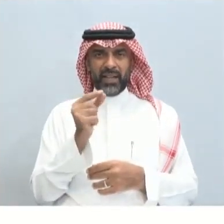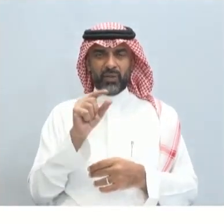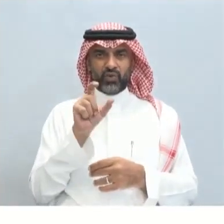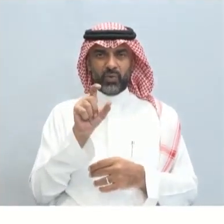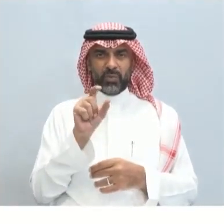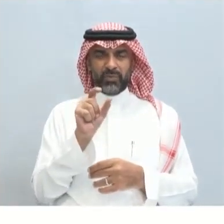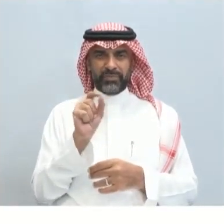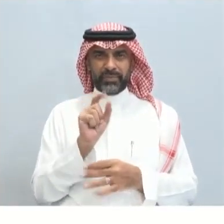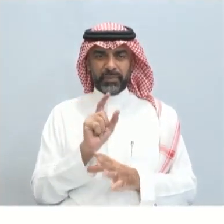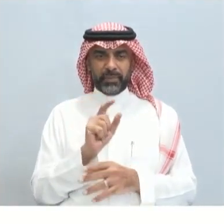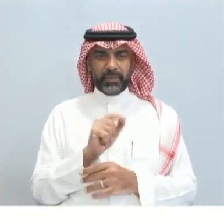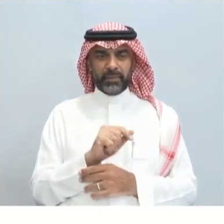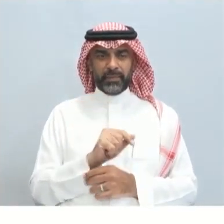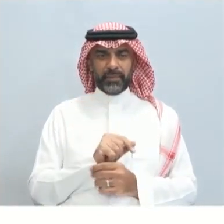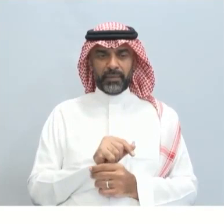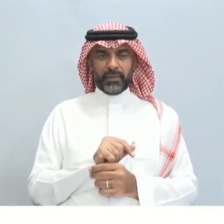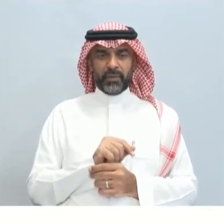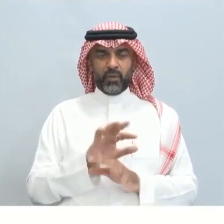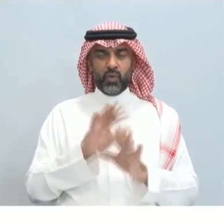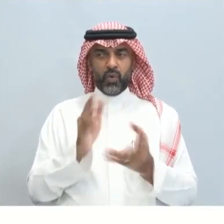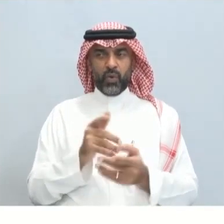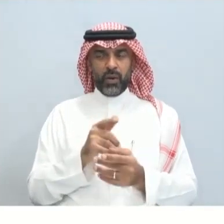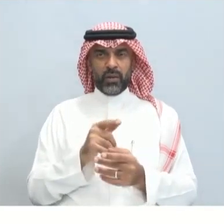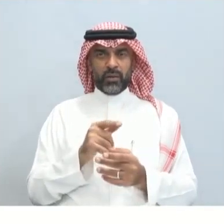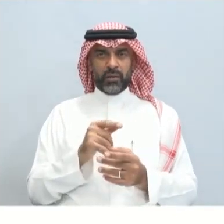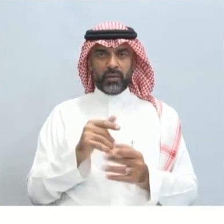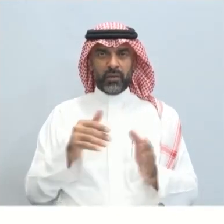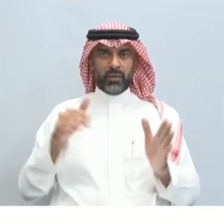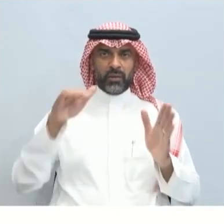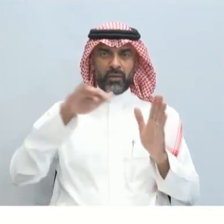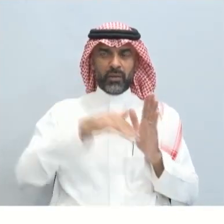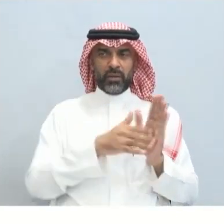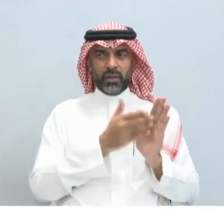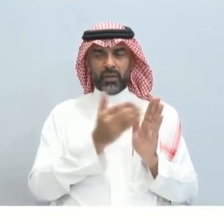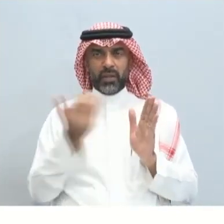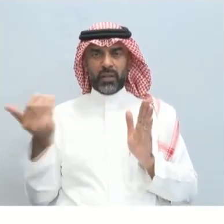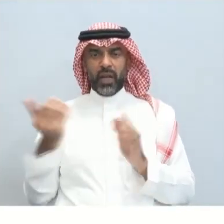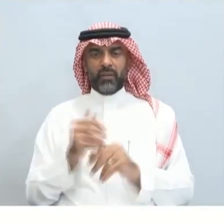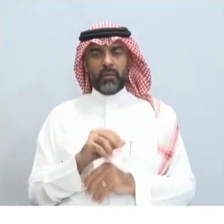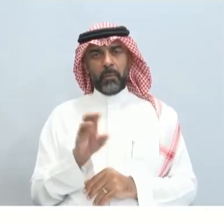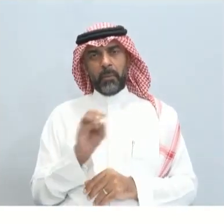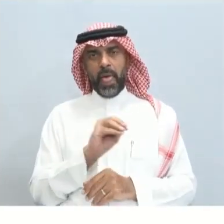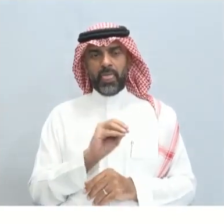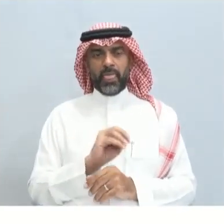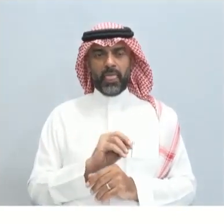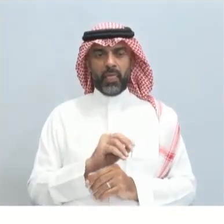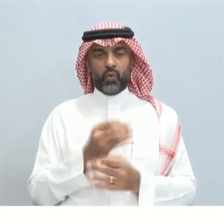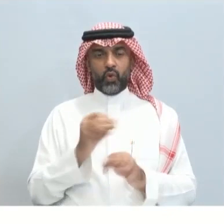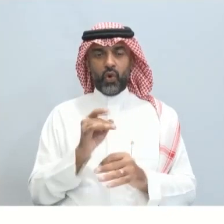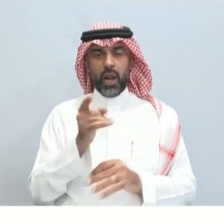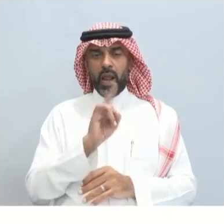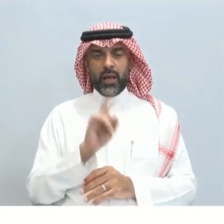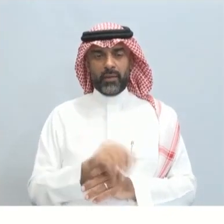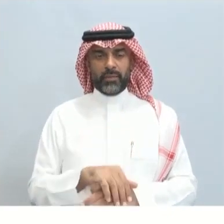وسميك فان كل طاقه الموجه ترتد الى الخلف نعم احسنت بعض